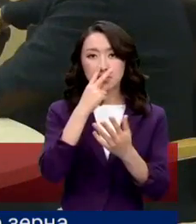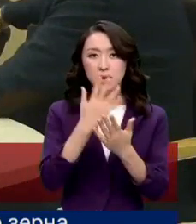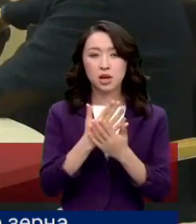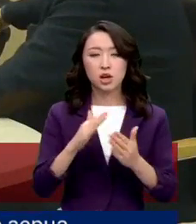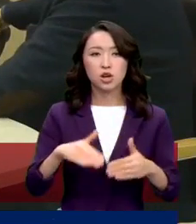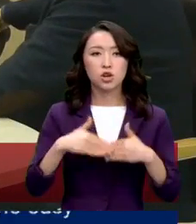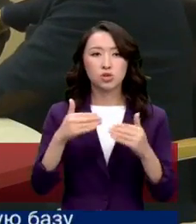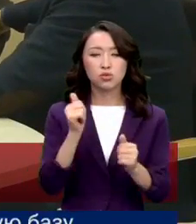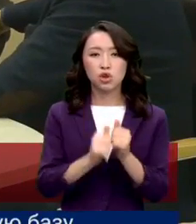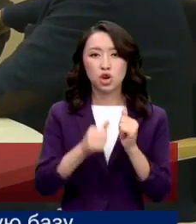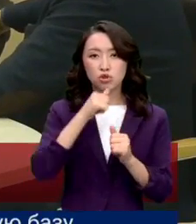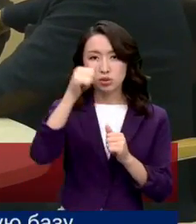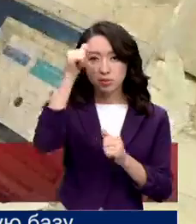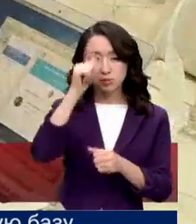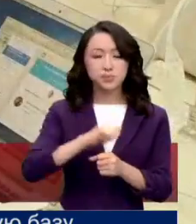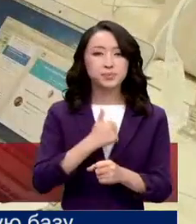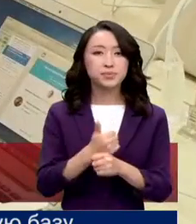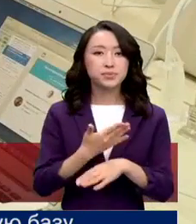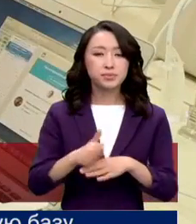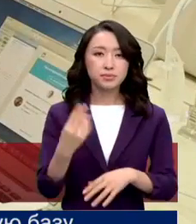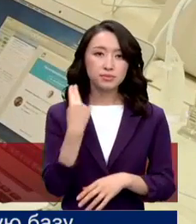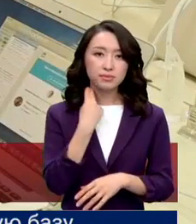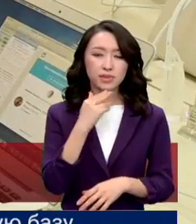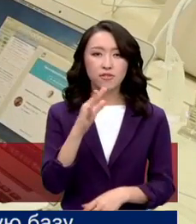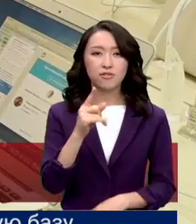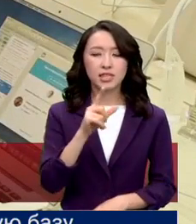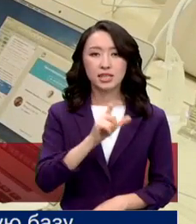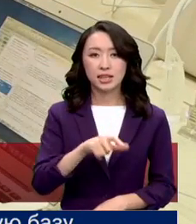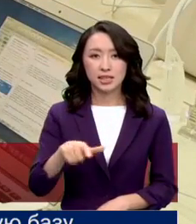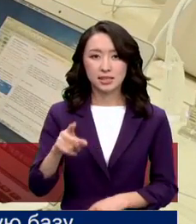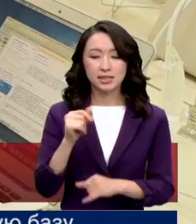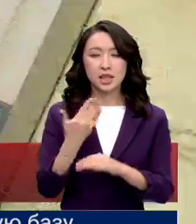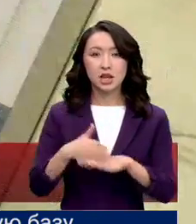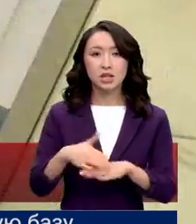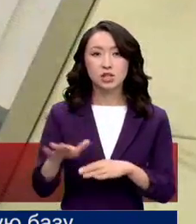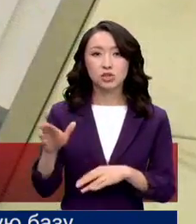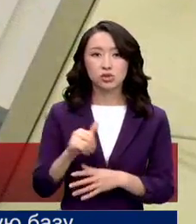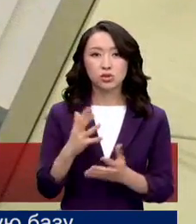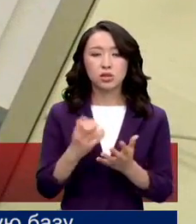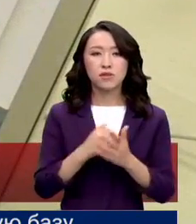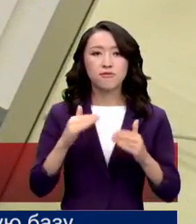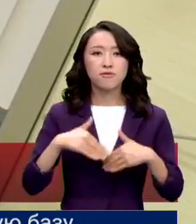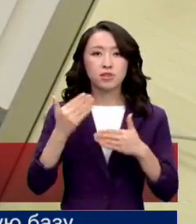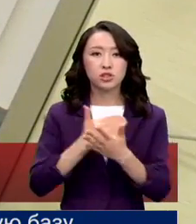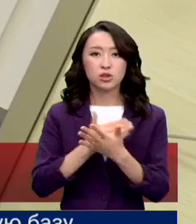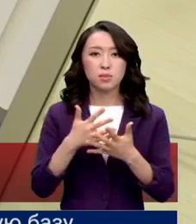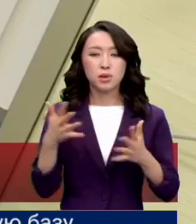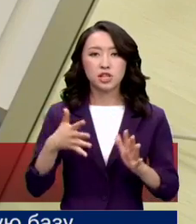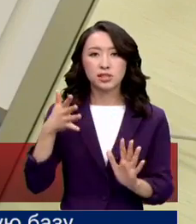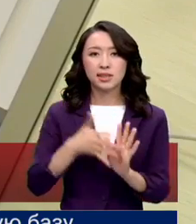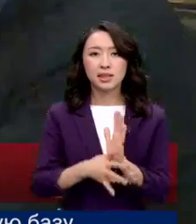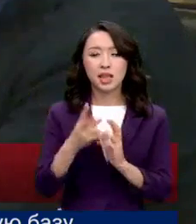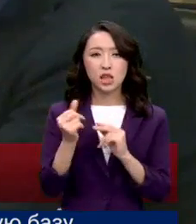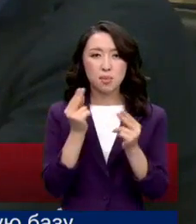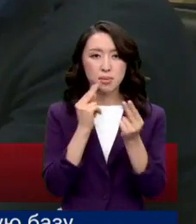растут ежемесячно. Причем основная часть должников – физические лица. Закредитованности способствуют высокой инфляции и большие затраты на